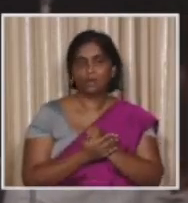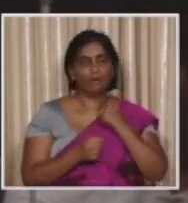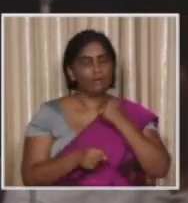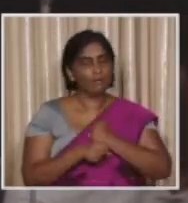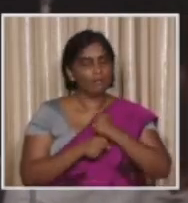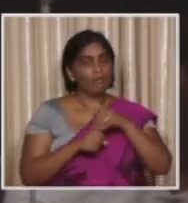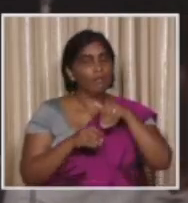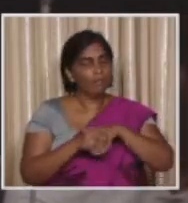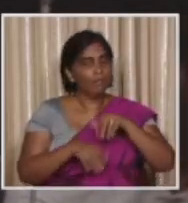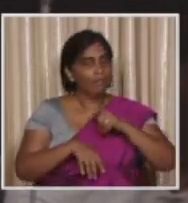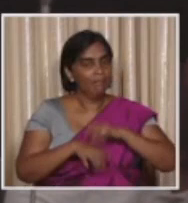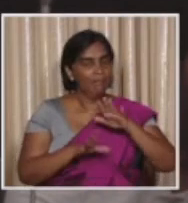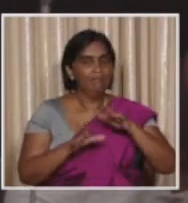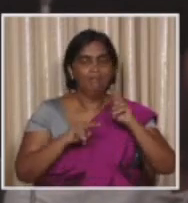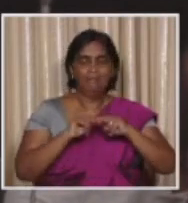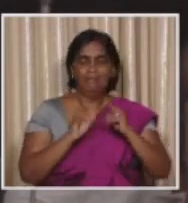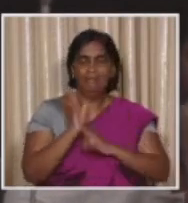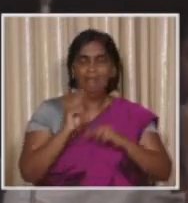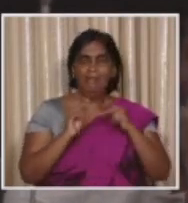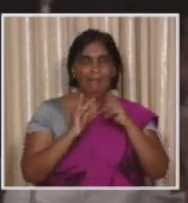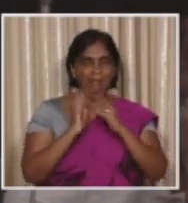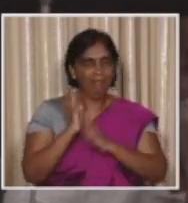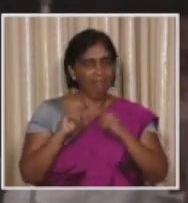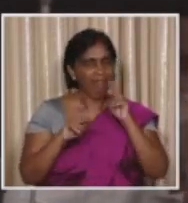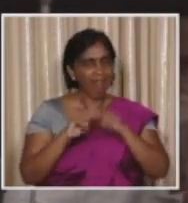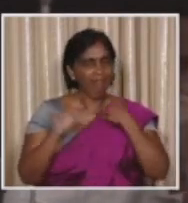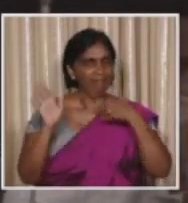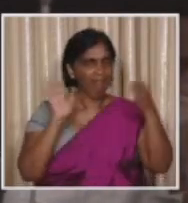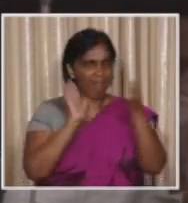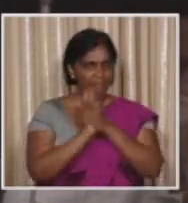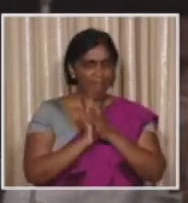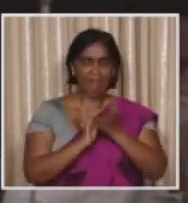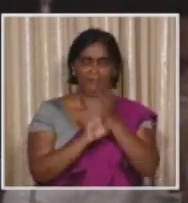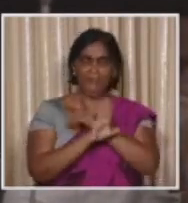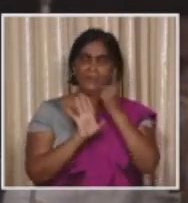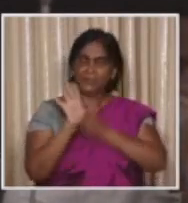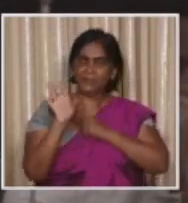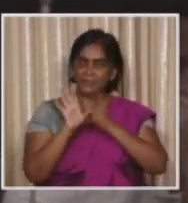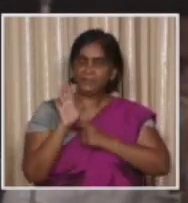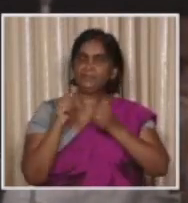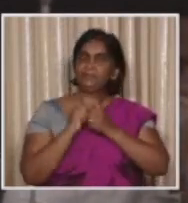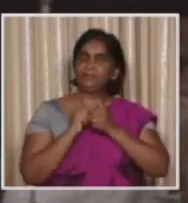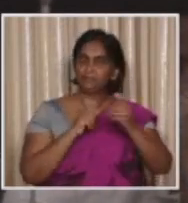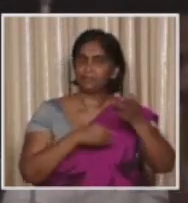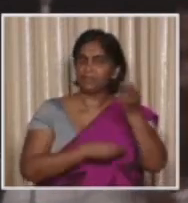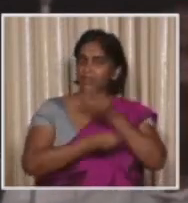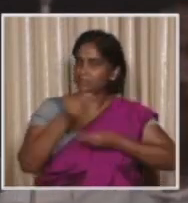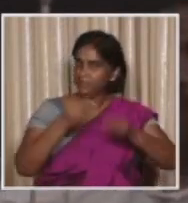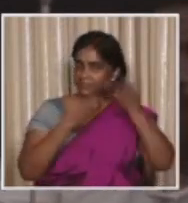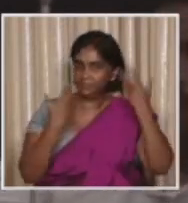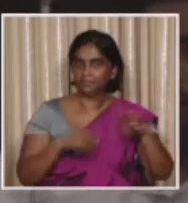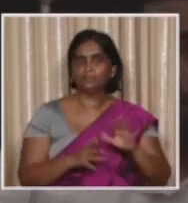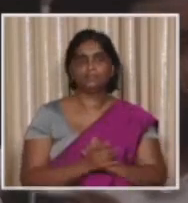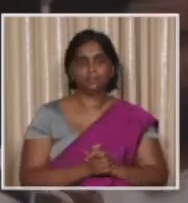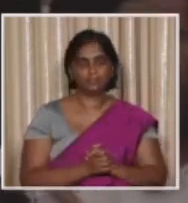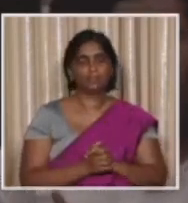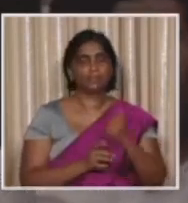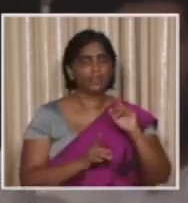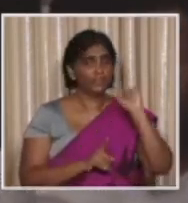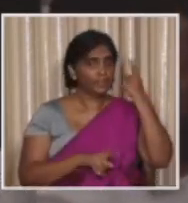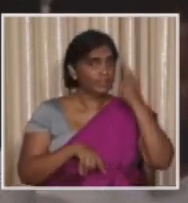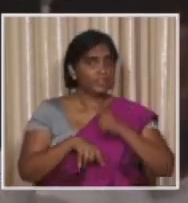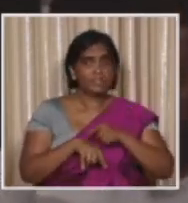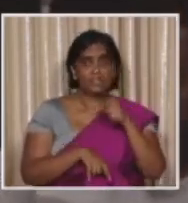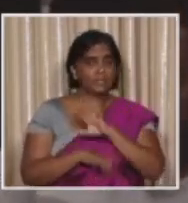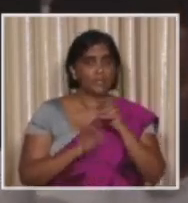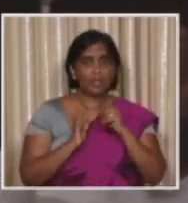ආණ්ඩු කරන අවස්ථාවවලදී ජාත්‍යන්තර මූල්‍ය අරමුදලත් එක්ක පහුගිය අවුරුදු කාලේ ගනුදෙනු කරලා තියෙනවා. මේ පළවෙනි වතාව